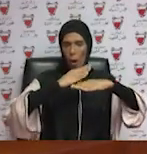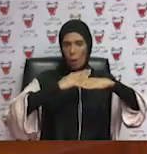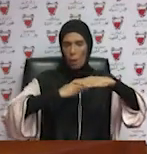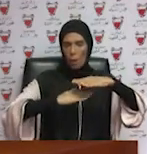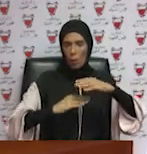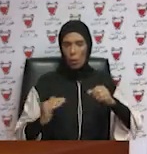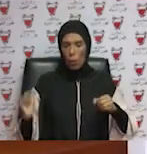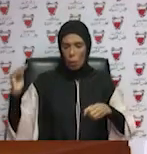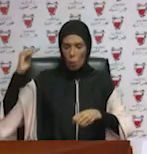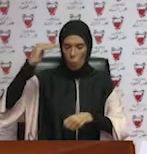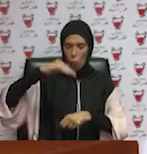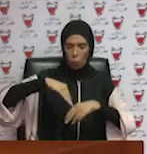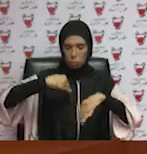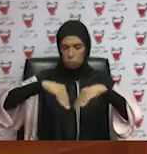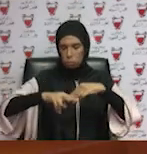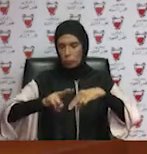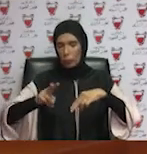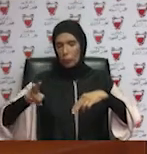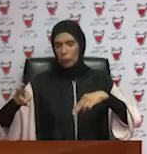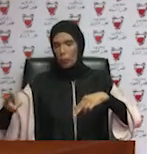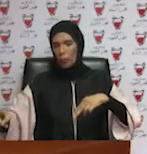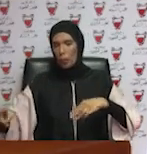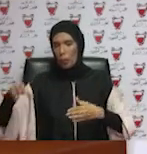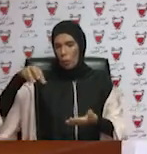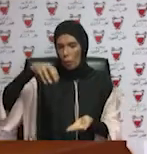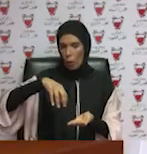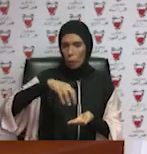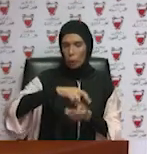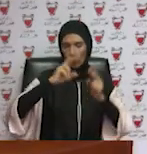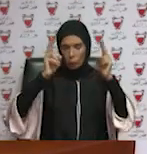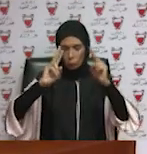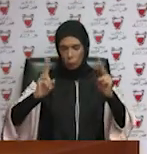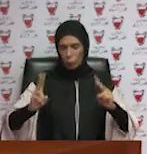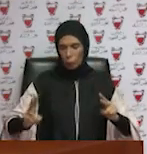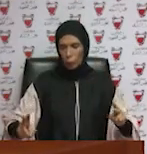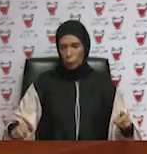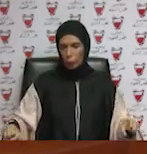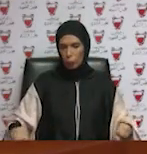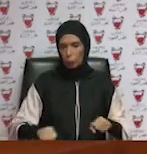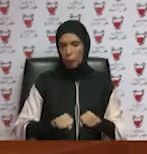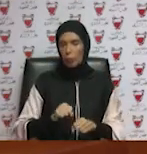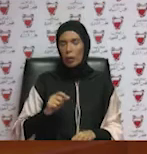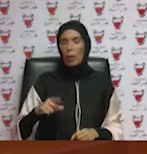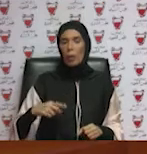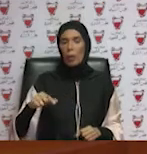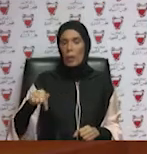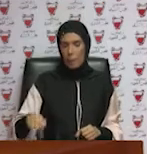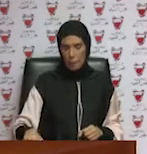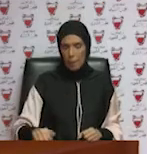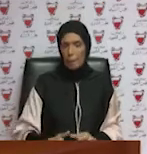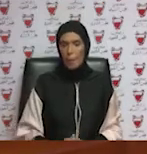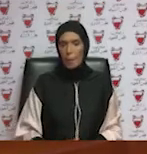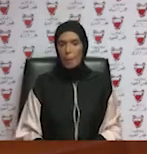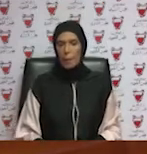جسور وشوارع وبناء محطات كهرباء وغيرها، هذا طبعا يحسب لهذه الدول،